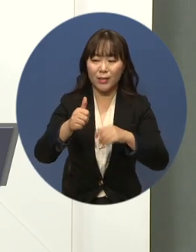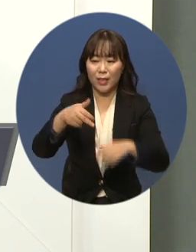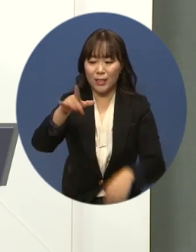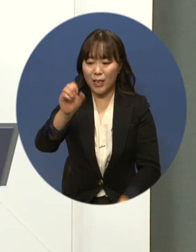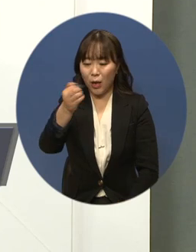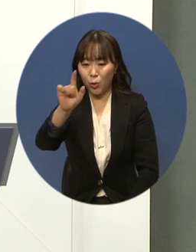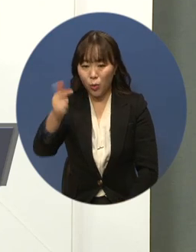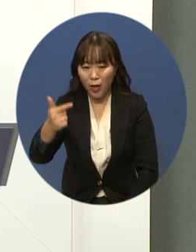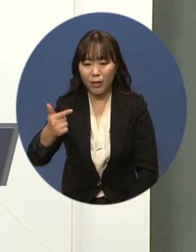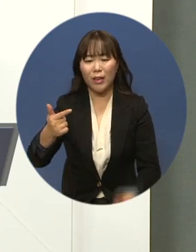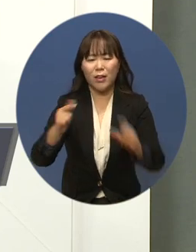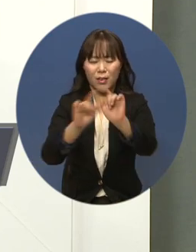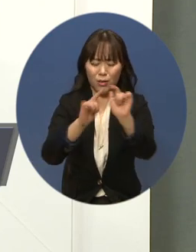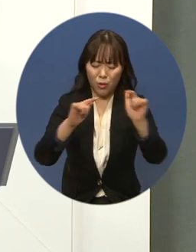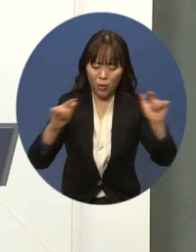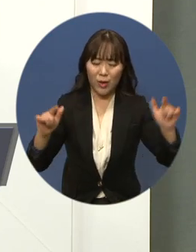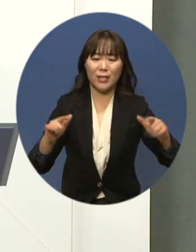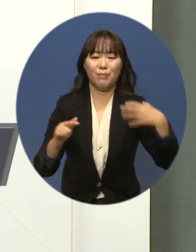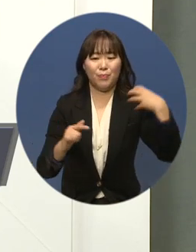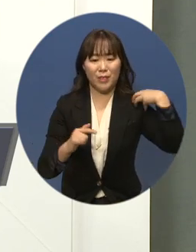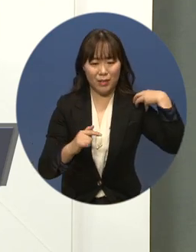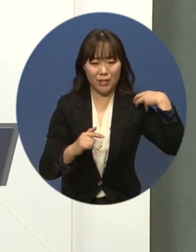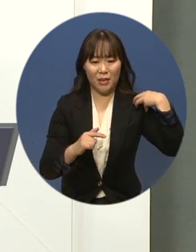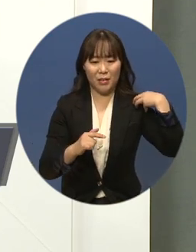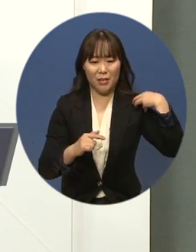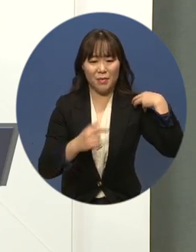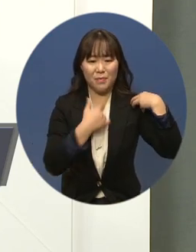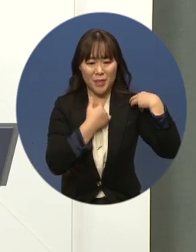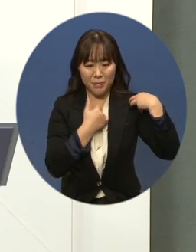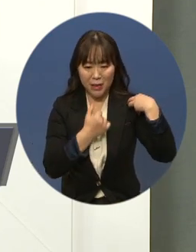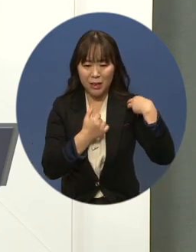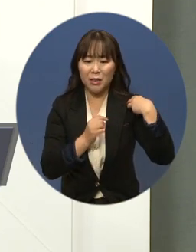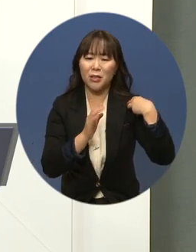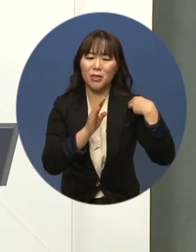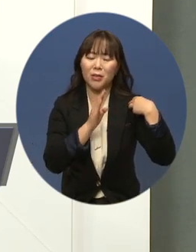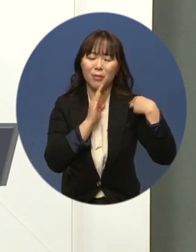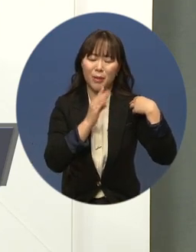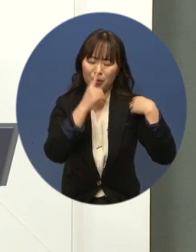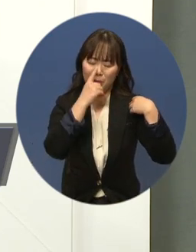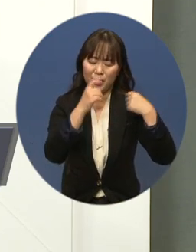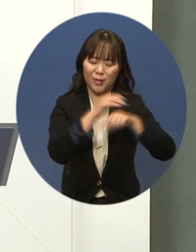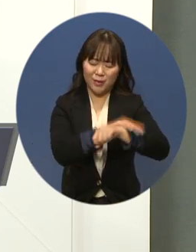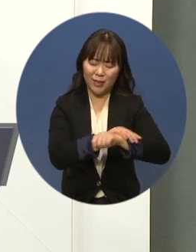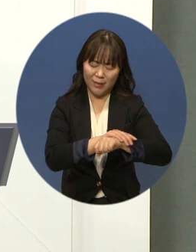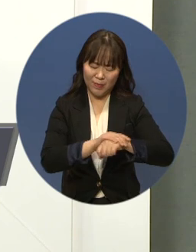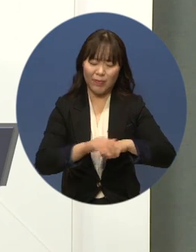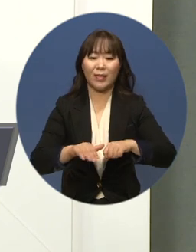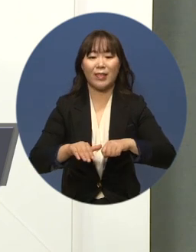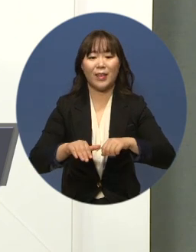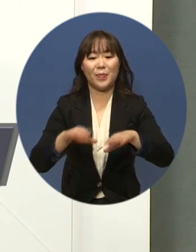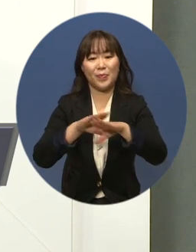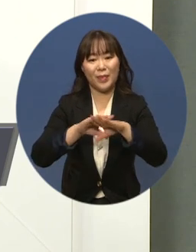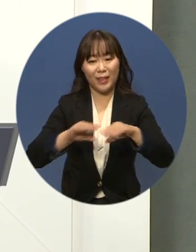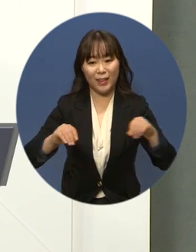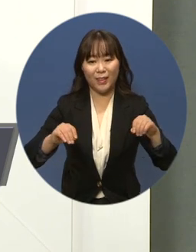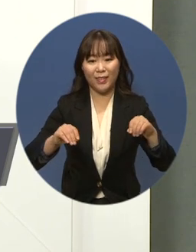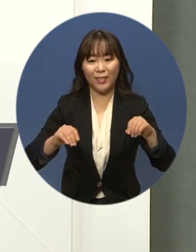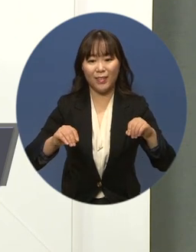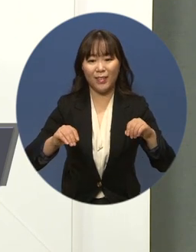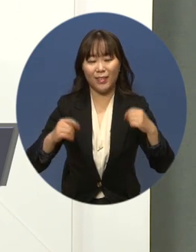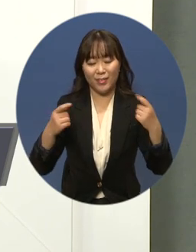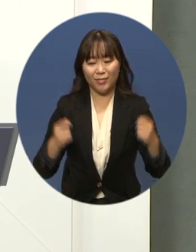장관 이런 여러 직책을 맡고 아주 멋있게